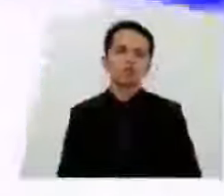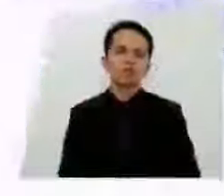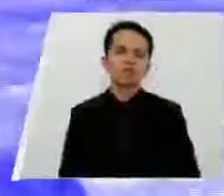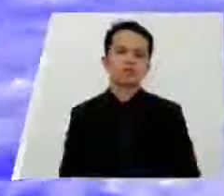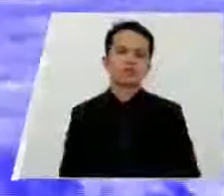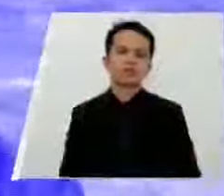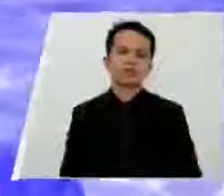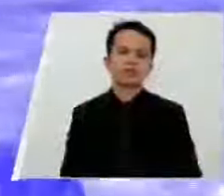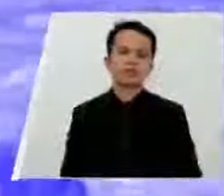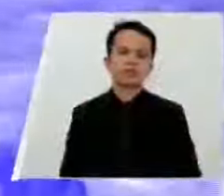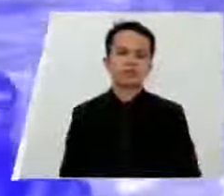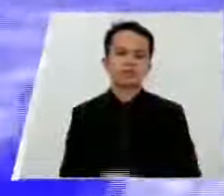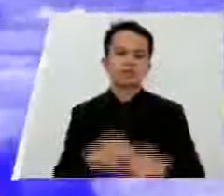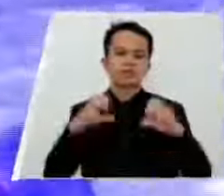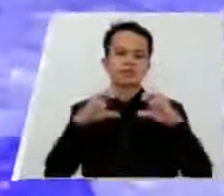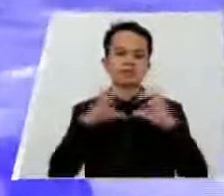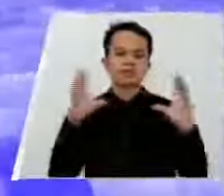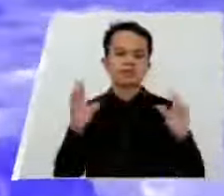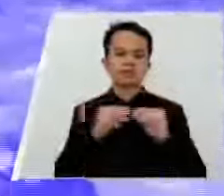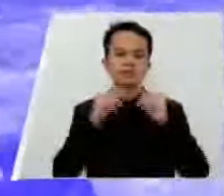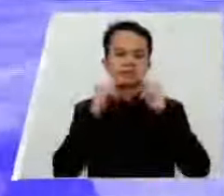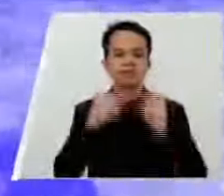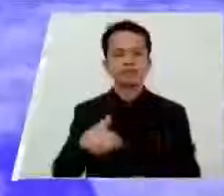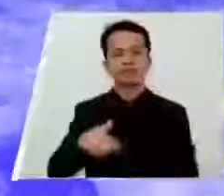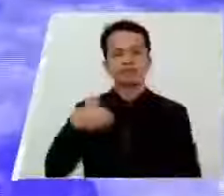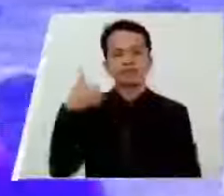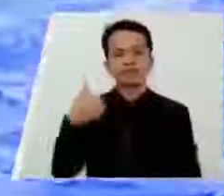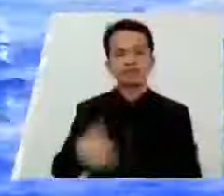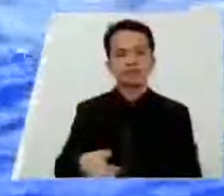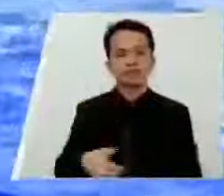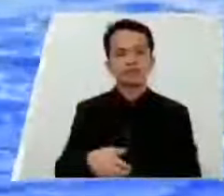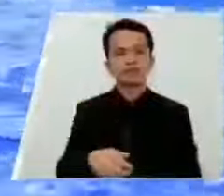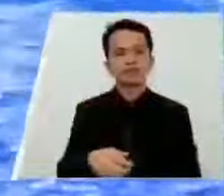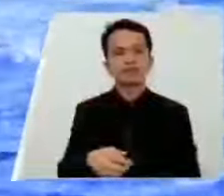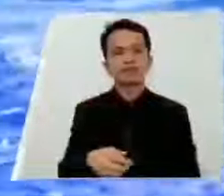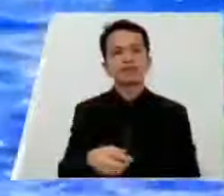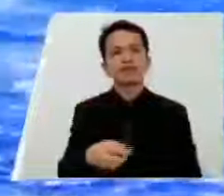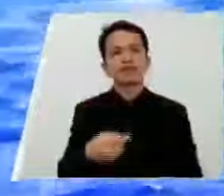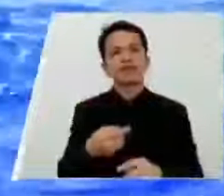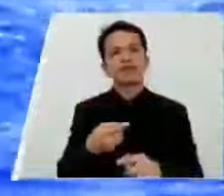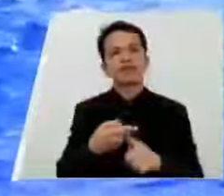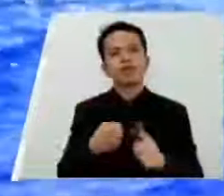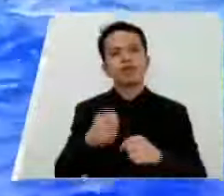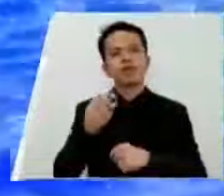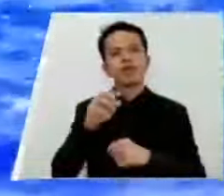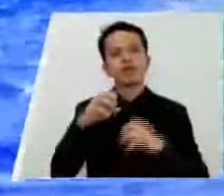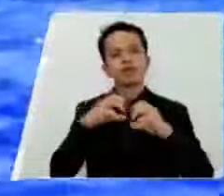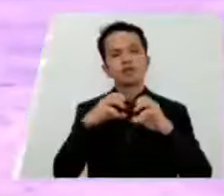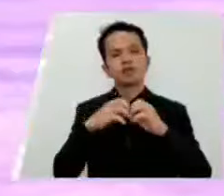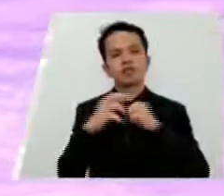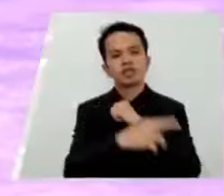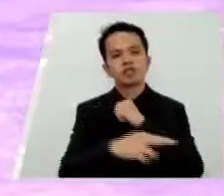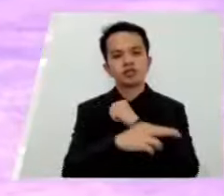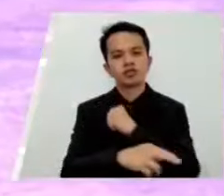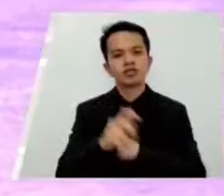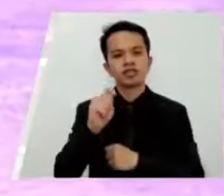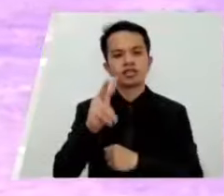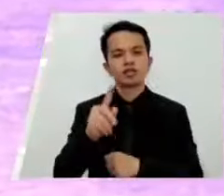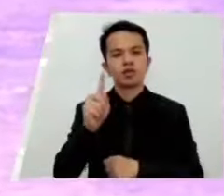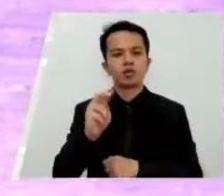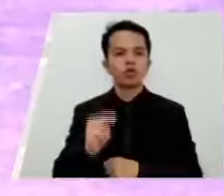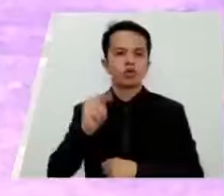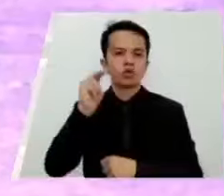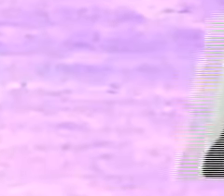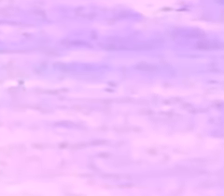Para sa GMA Integrated News, ako si Ivy Hernando ng GMA Regional TV 1 North Central Luzon.